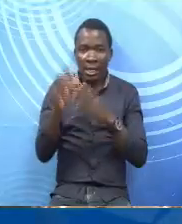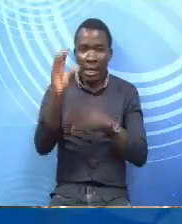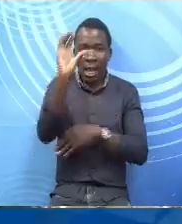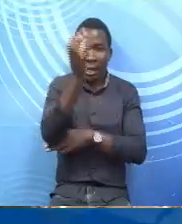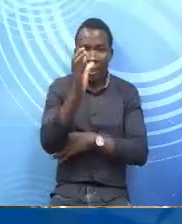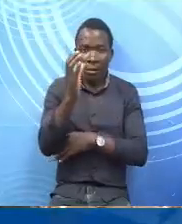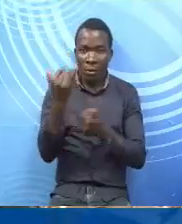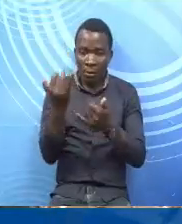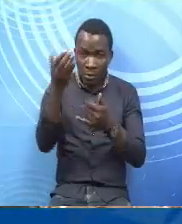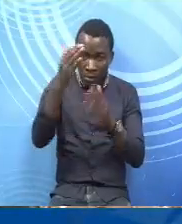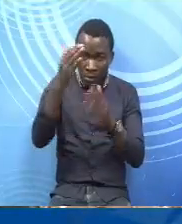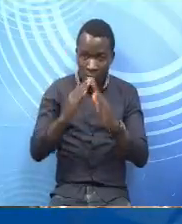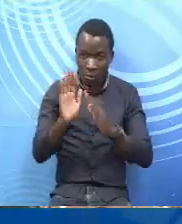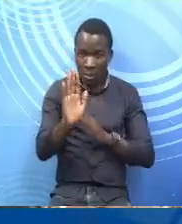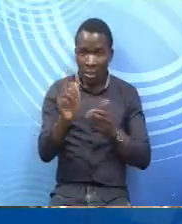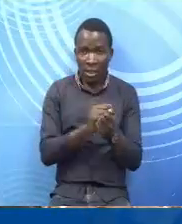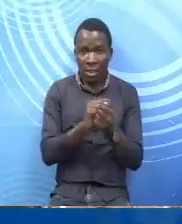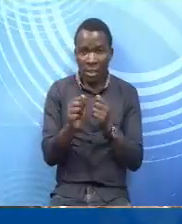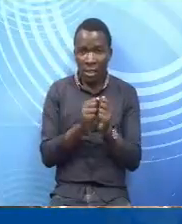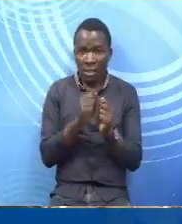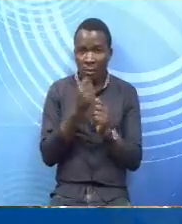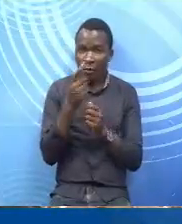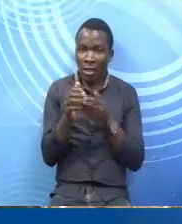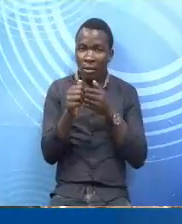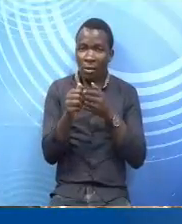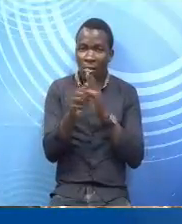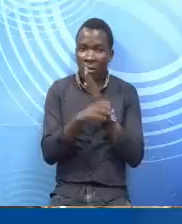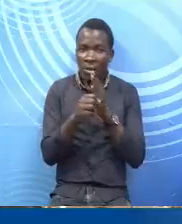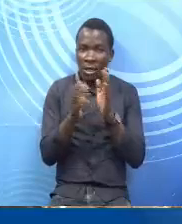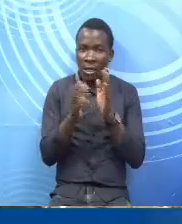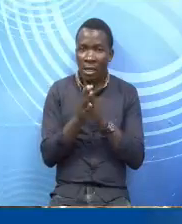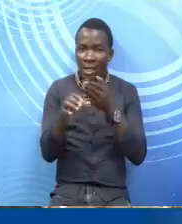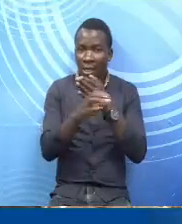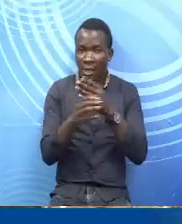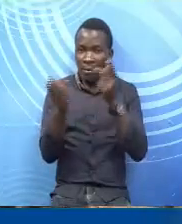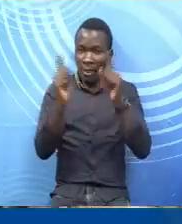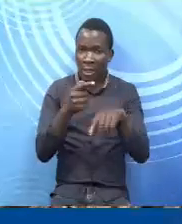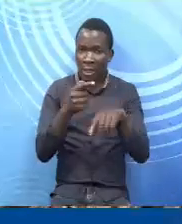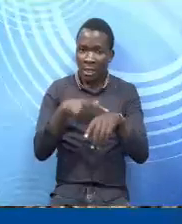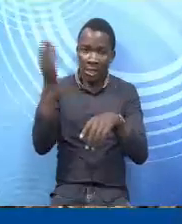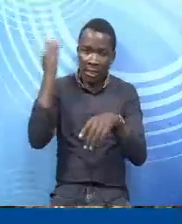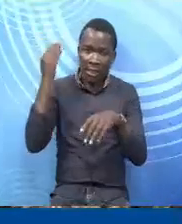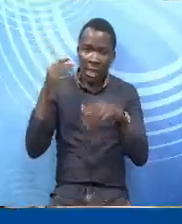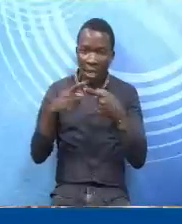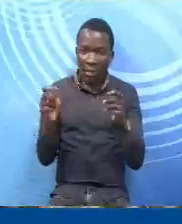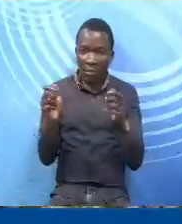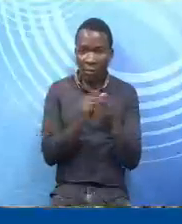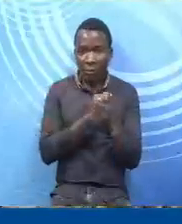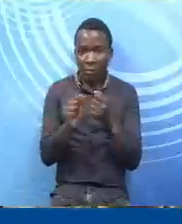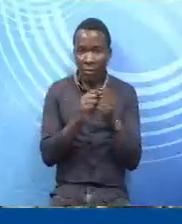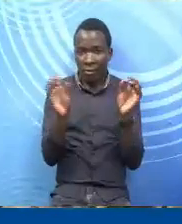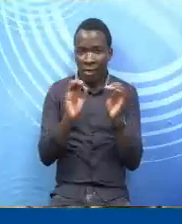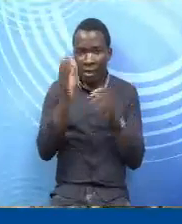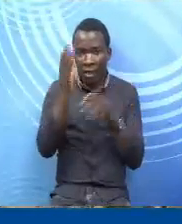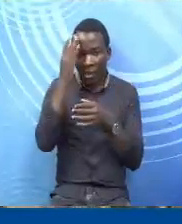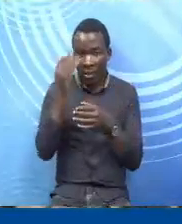ku nzu ye yasenywe bivuga ko ubuyobozi bw'umurenge n'ubw'akagari bwari bwaje ku munsi washize ariko ntibwahasenya kubera ko bararubonye ko ikibazo